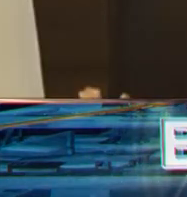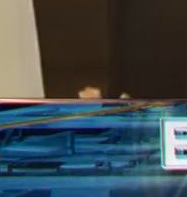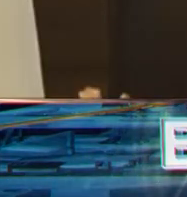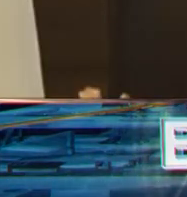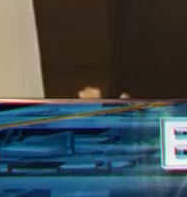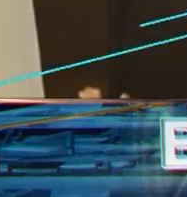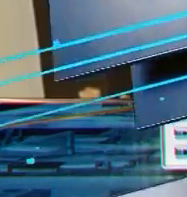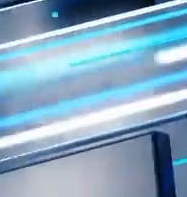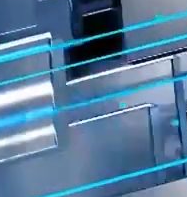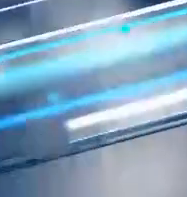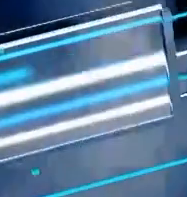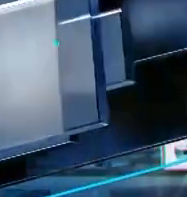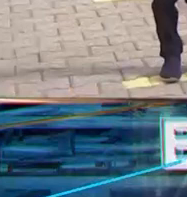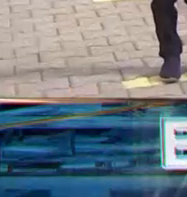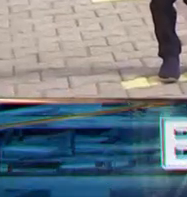жариялады.